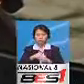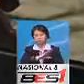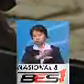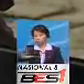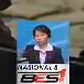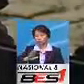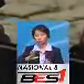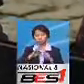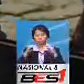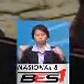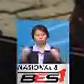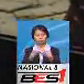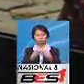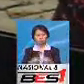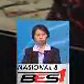masyarakat